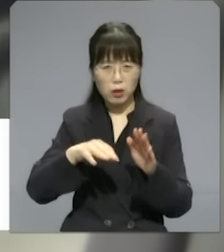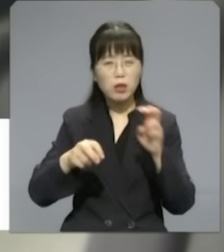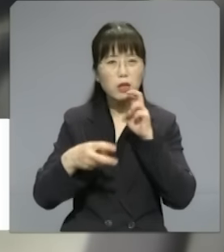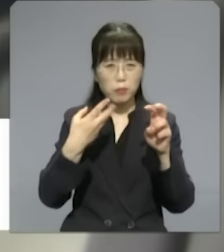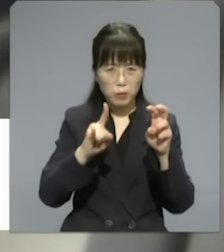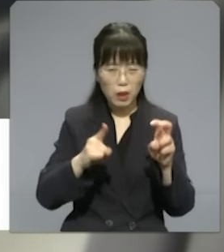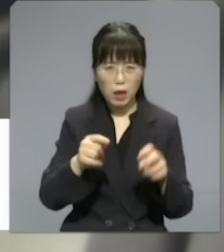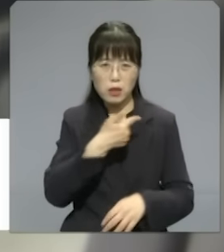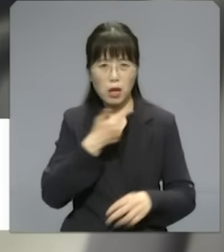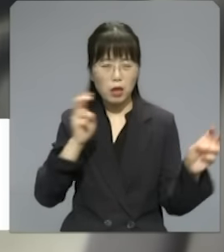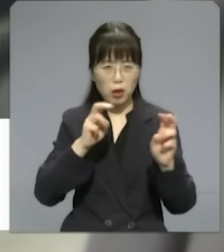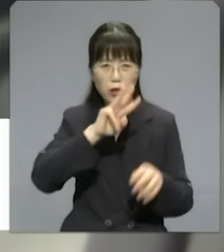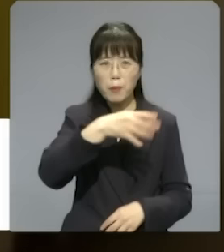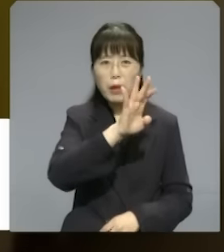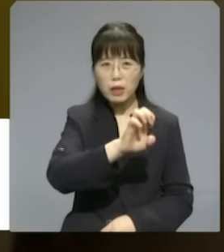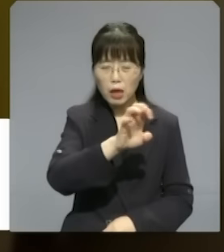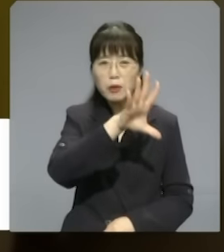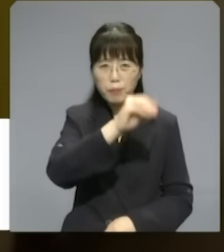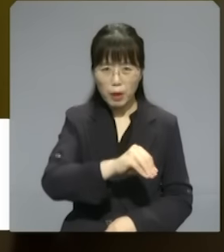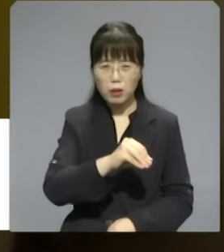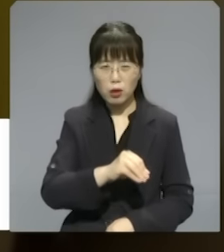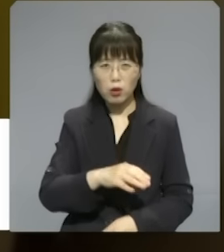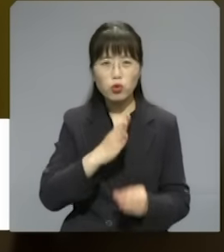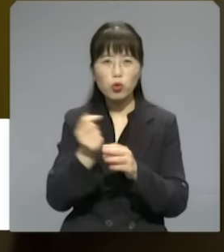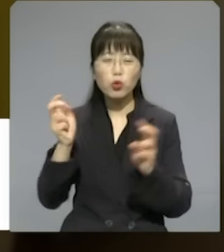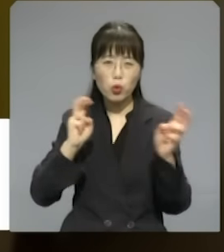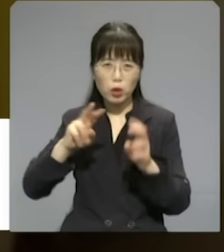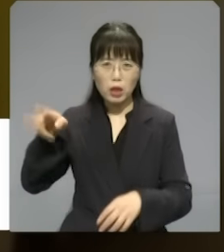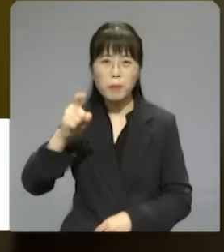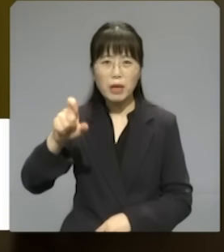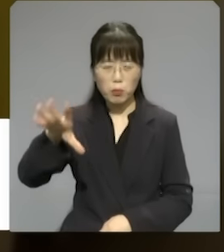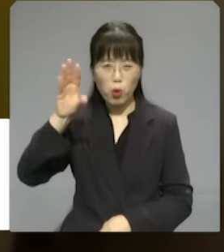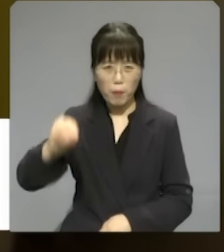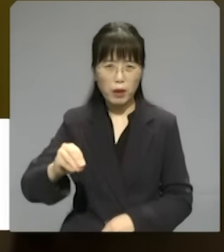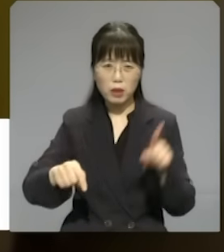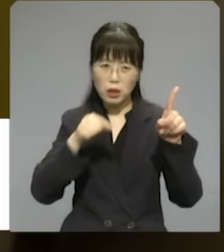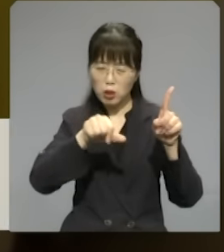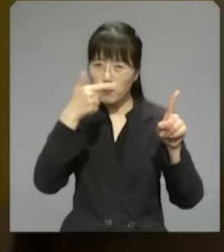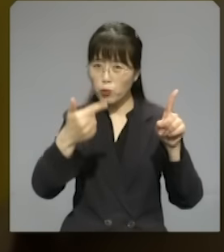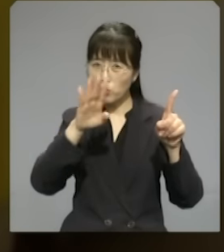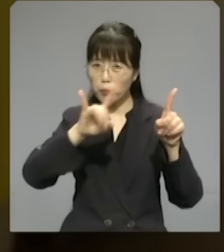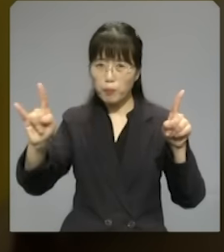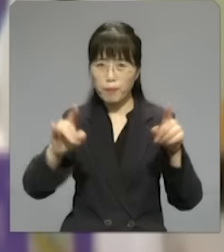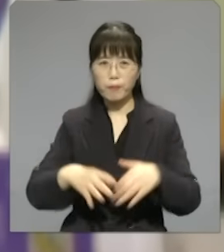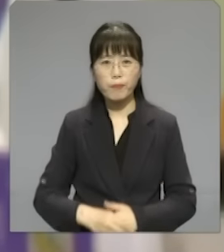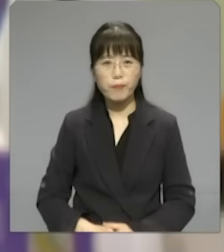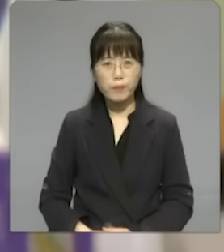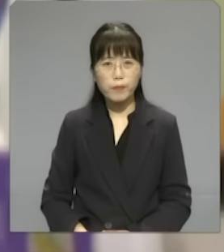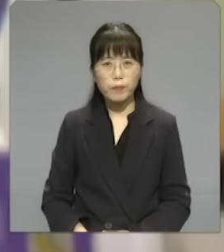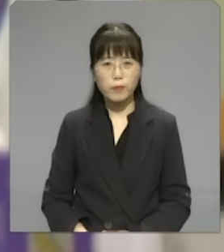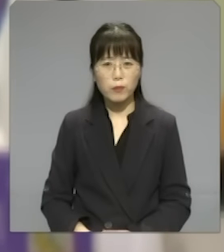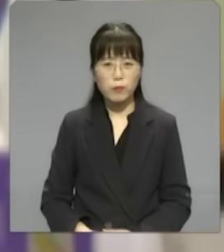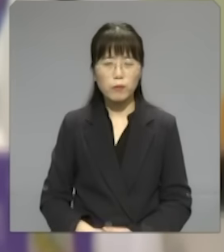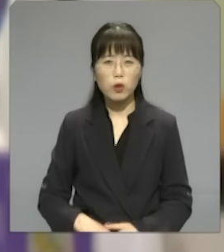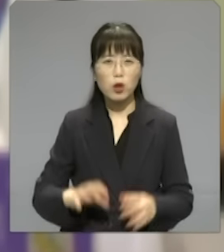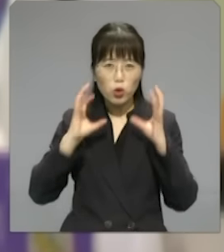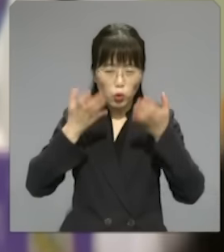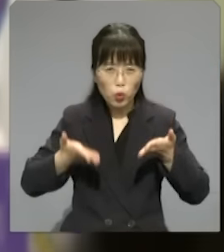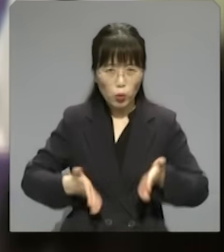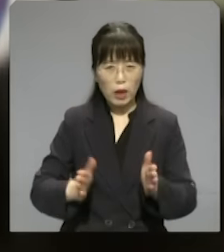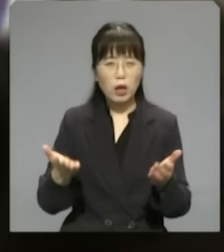20대는 대기업이 340만 원으로 중소기업 215만 원의 1.6배였습니다. 육아휴직